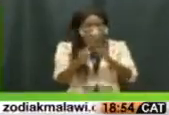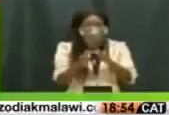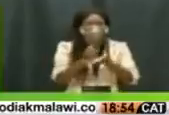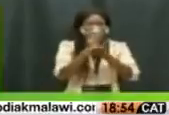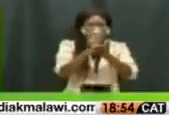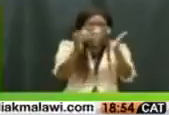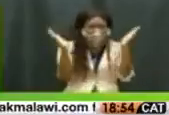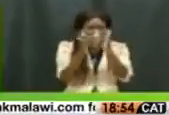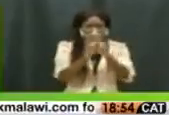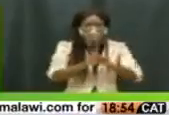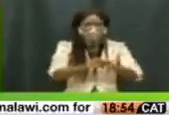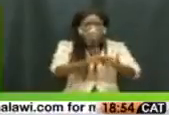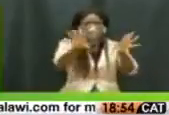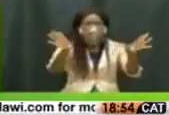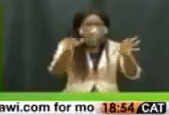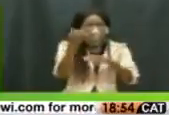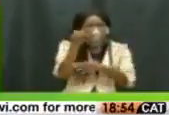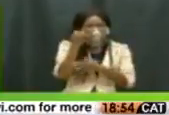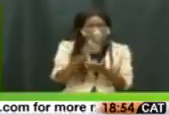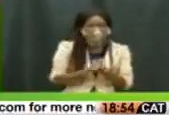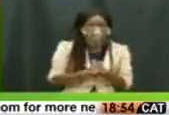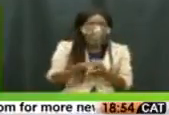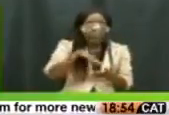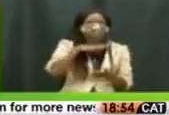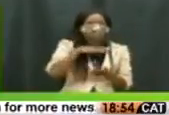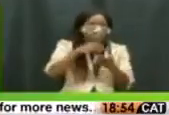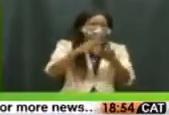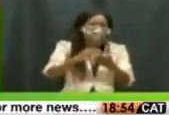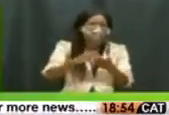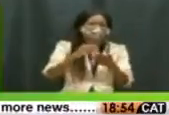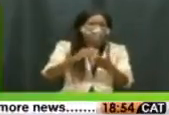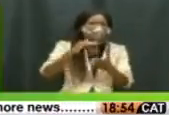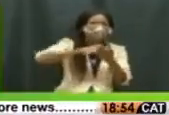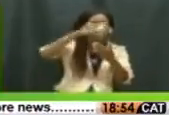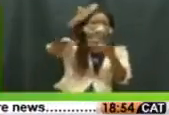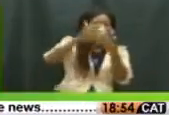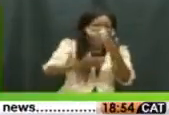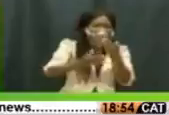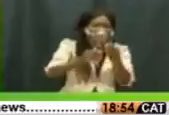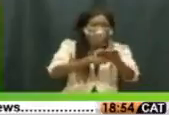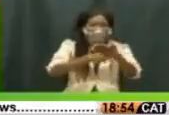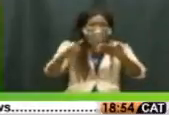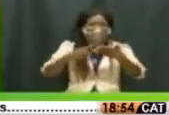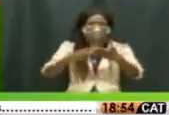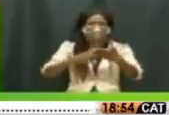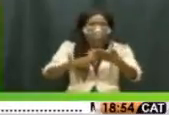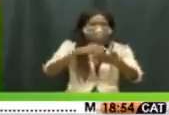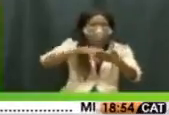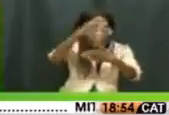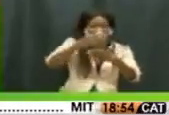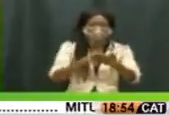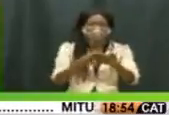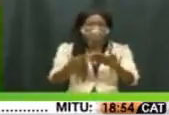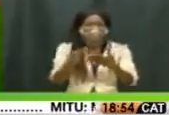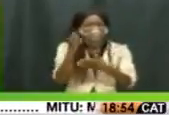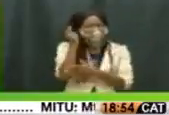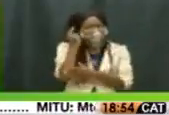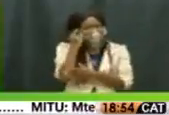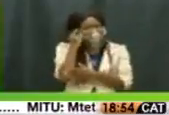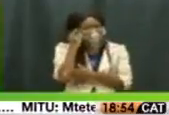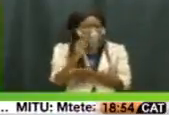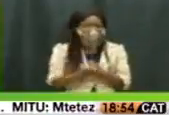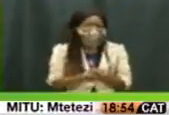kufika kumalizipero kwa Mulungu wa mawa mwina tizidzamva zakuti ndikuti kumene akayambire ndikuti kumene alandira